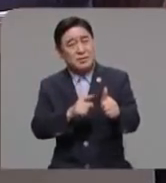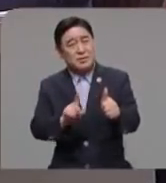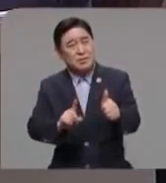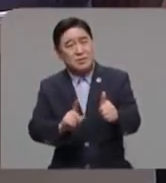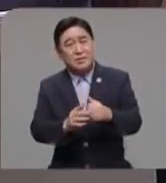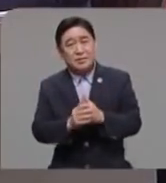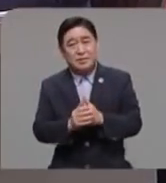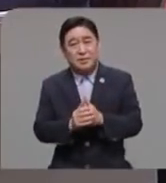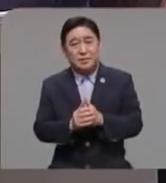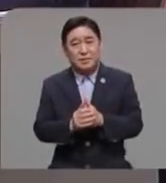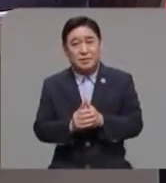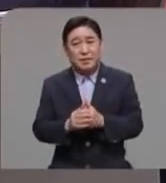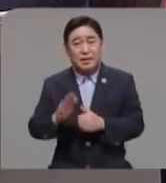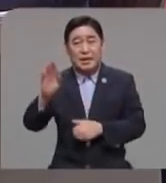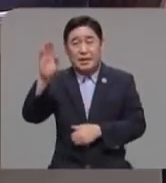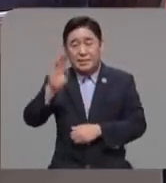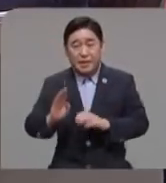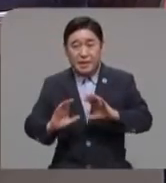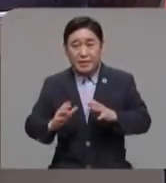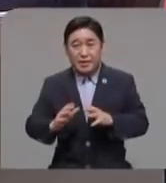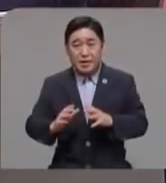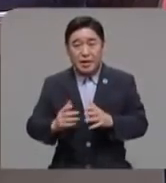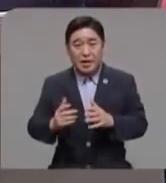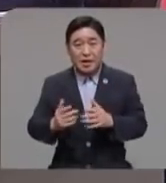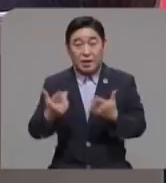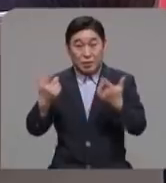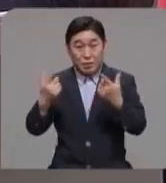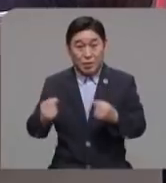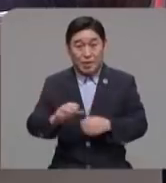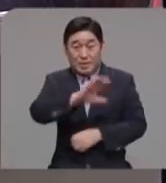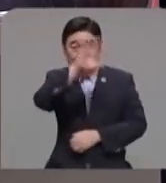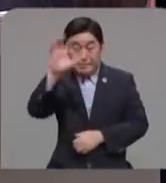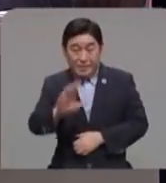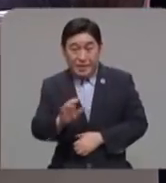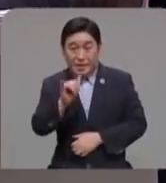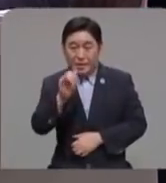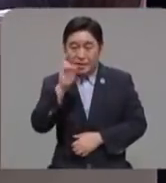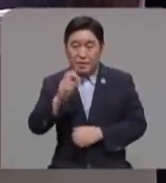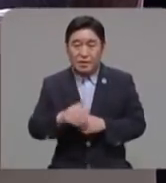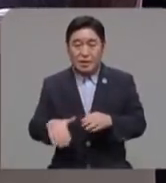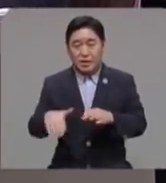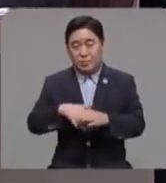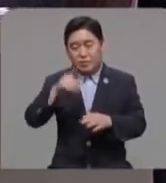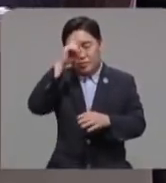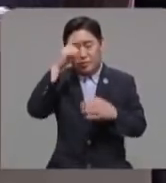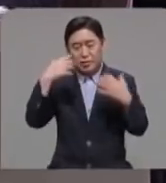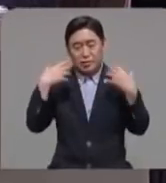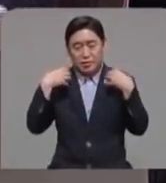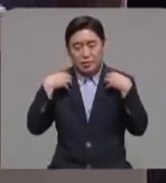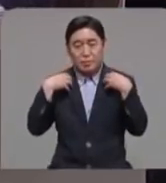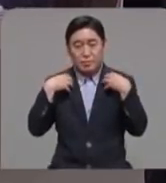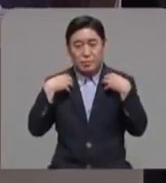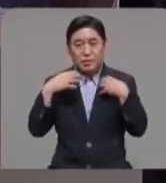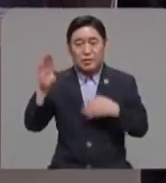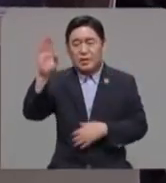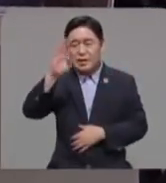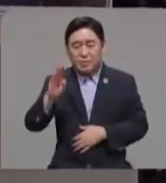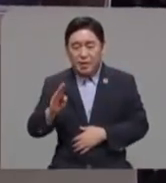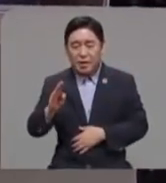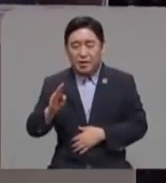적이 있습니다. 베네수엘라 급행열차가 될 것이다. 문재인 대통령은